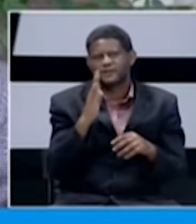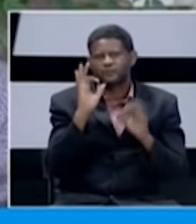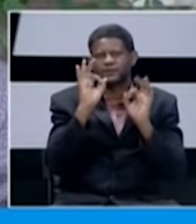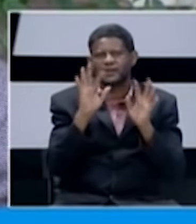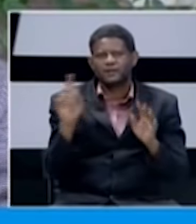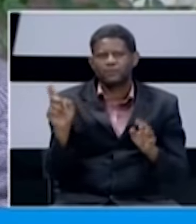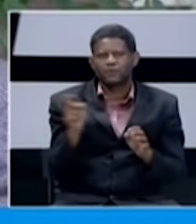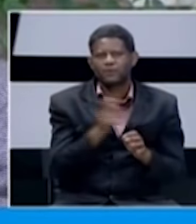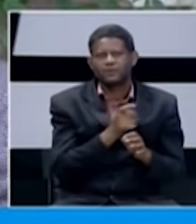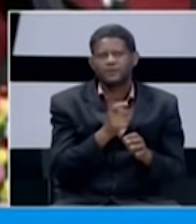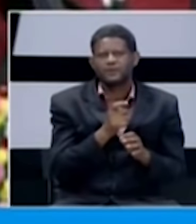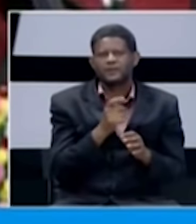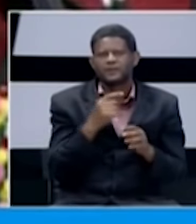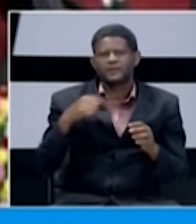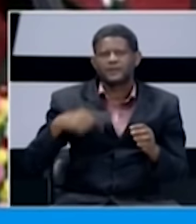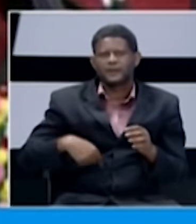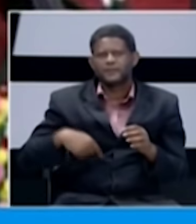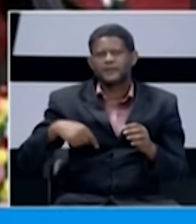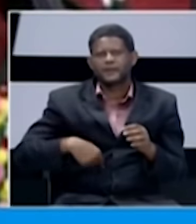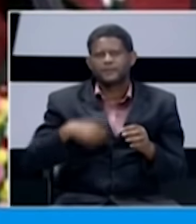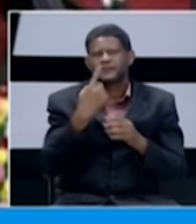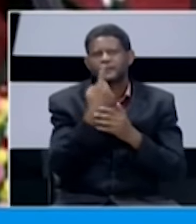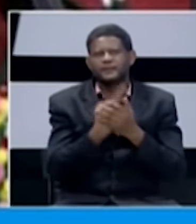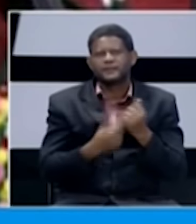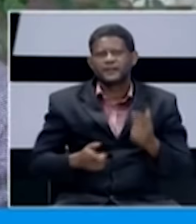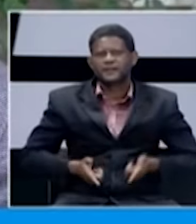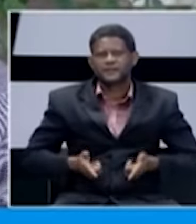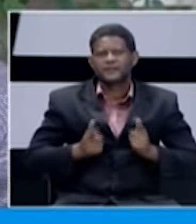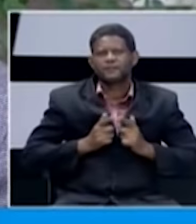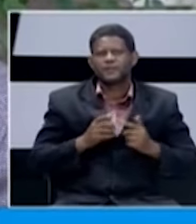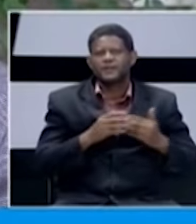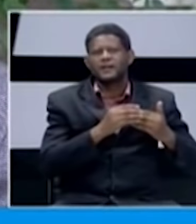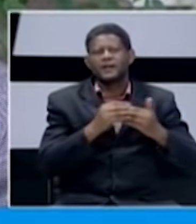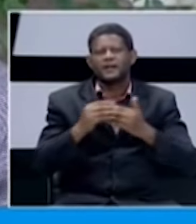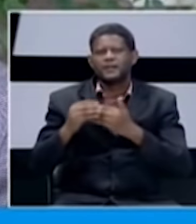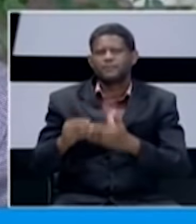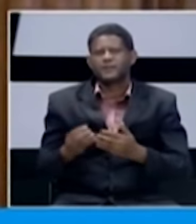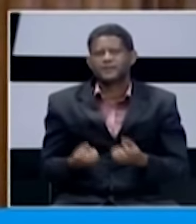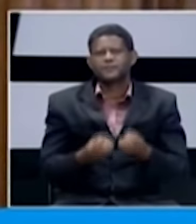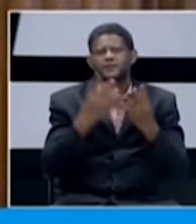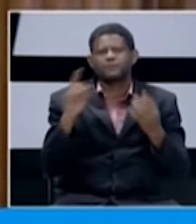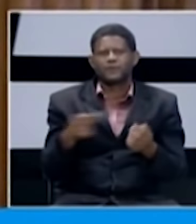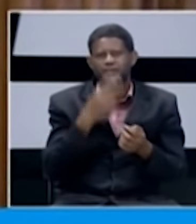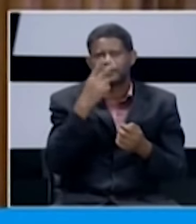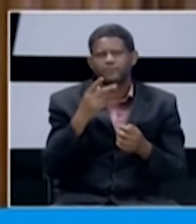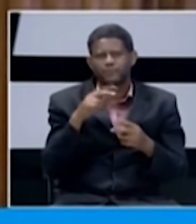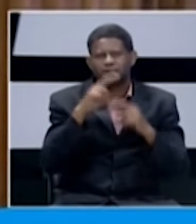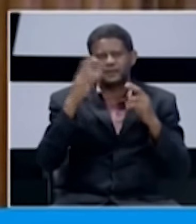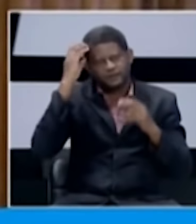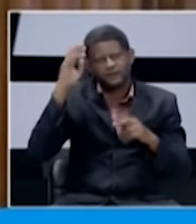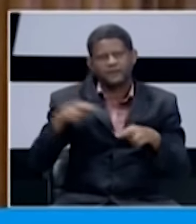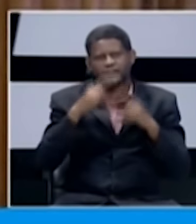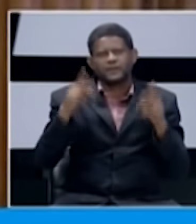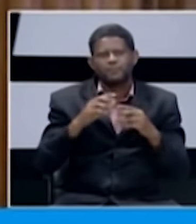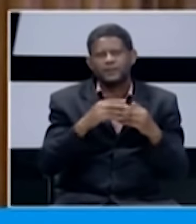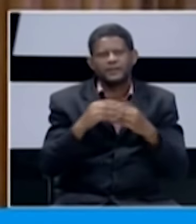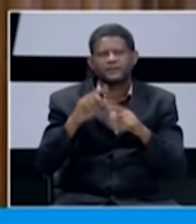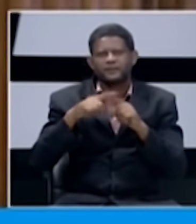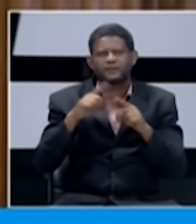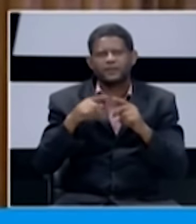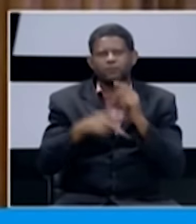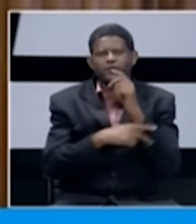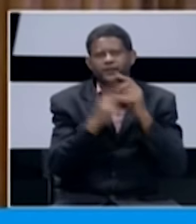ምዃኑ ንኸብድን ጥራሕ ንዘንብረ ኣመራርሓ ዝበዝሖን ምዃኑ ዘመላኽት እዩ መንግስቲ ፌደራል መራሕቲ ዝተፈላለዩ